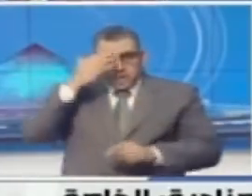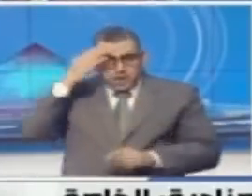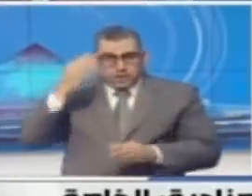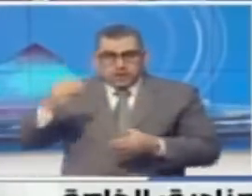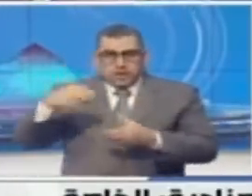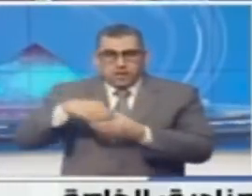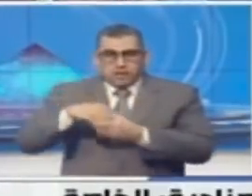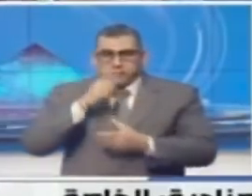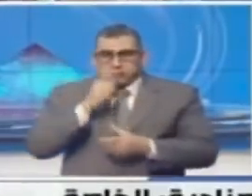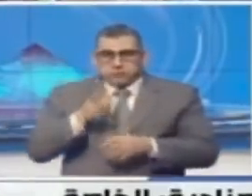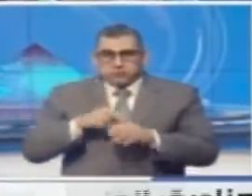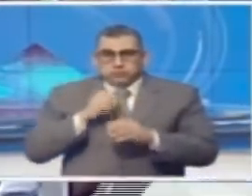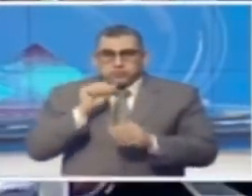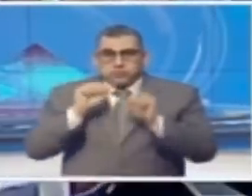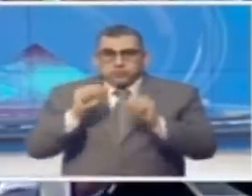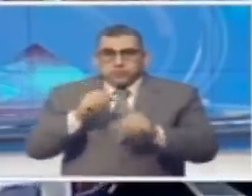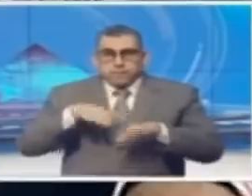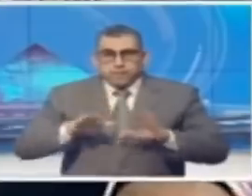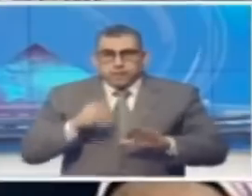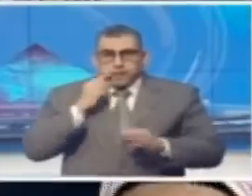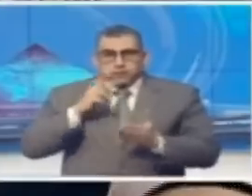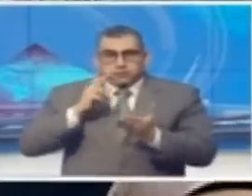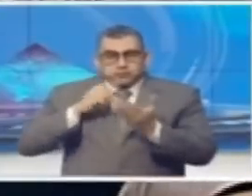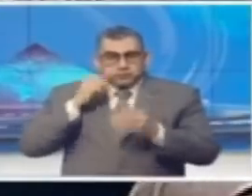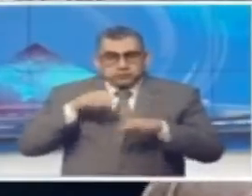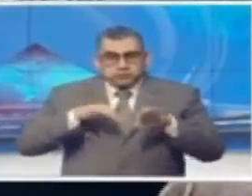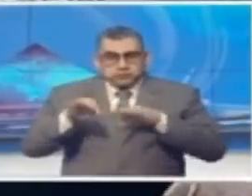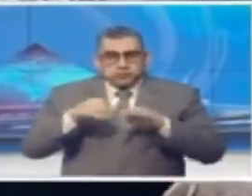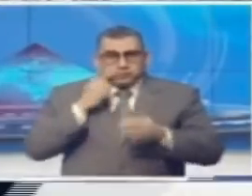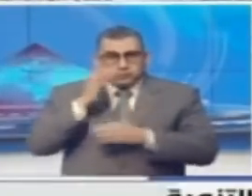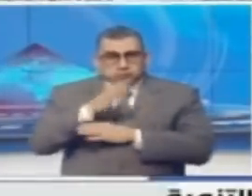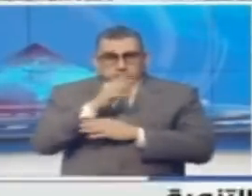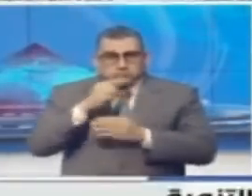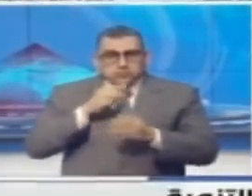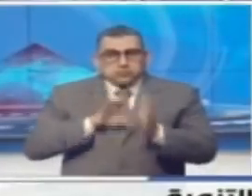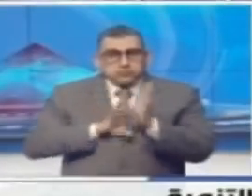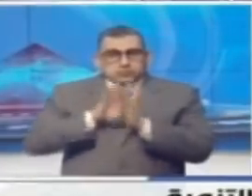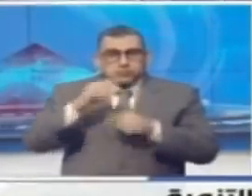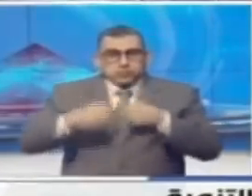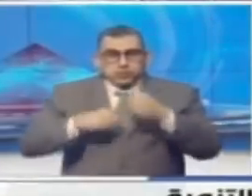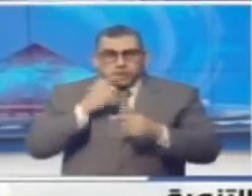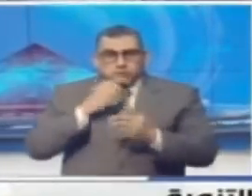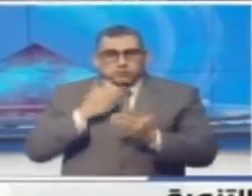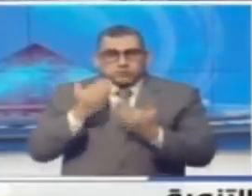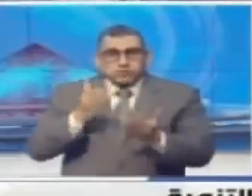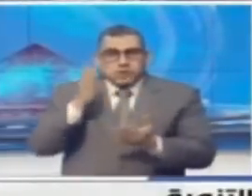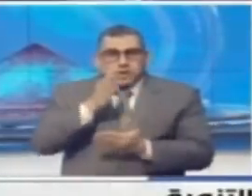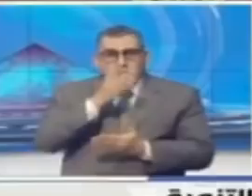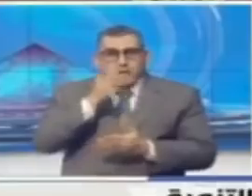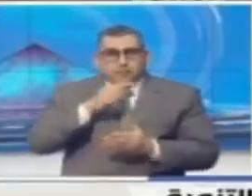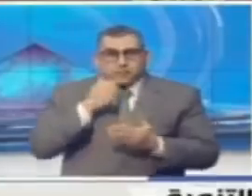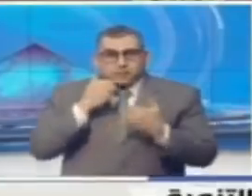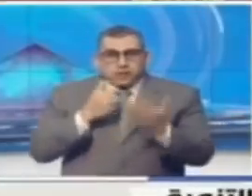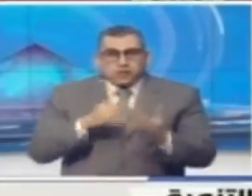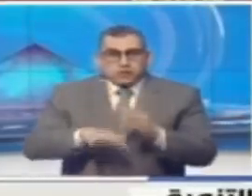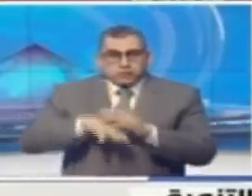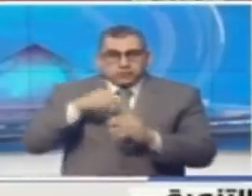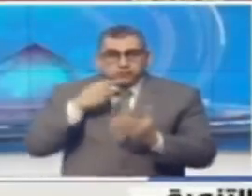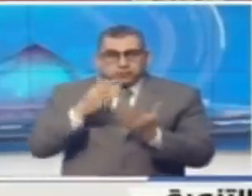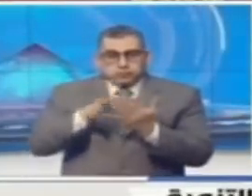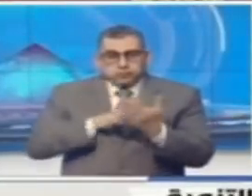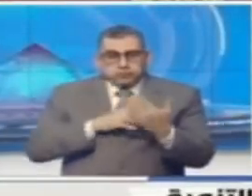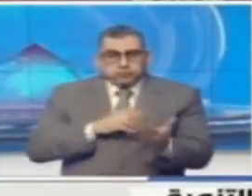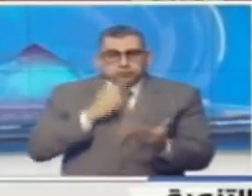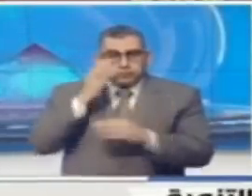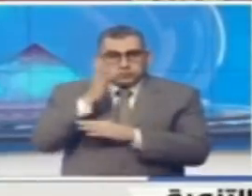الخبرة. ويختص المجلس برسم سياسات وأهداف التنمية المستدامة وتحديد مواعيد إعداد وتحديث